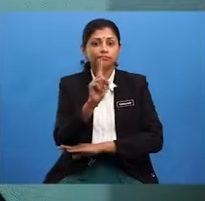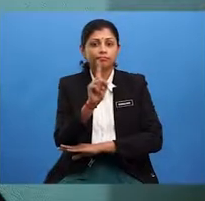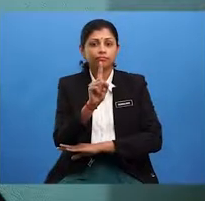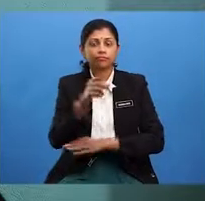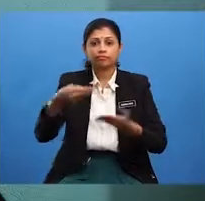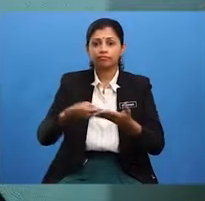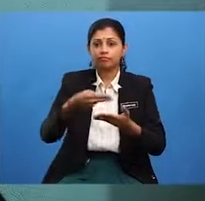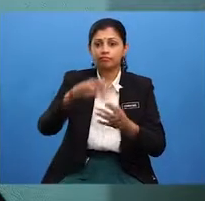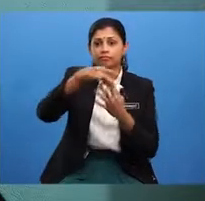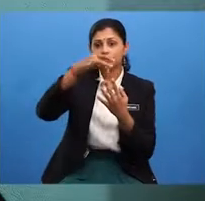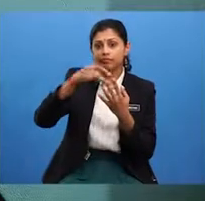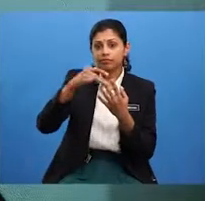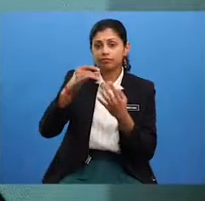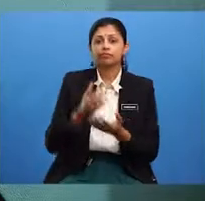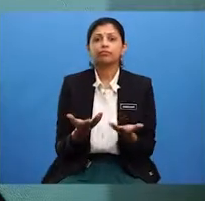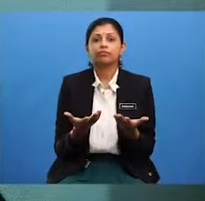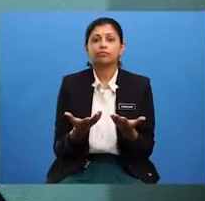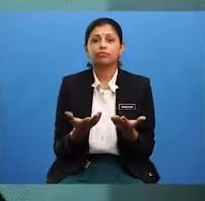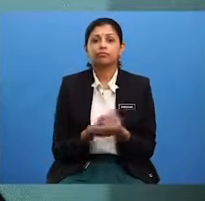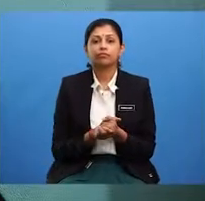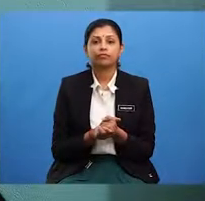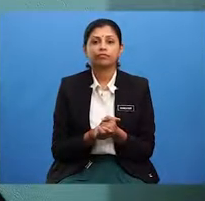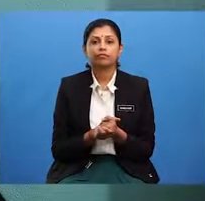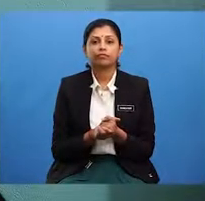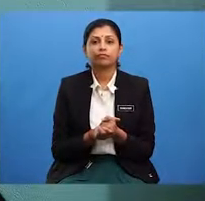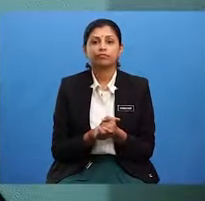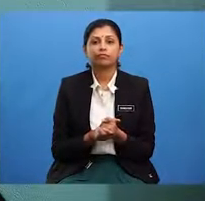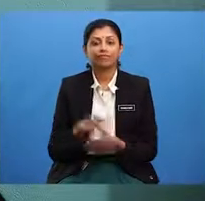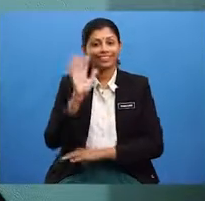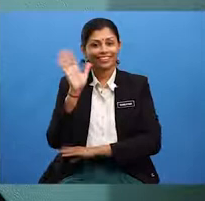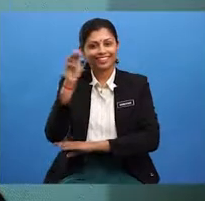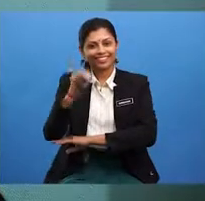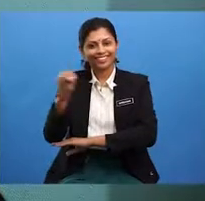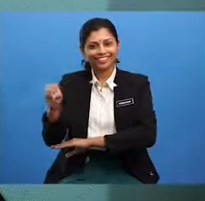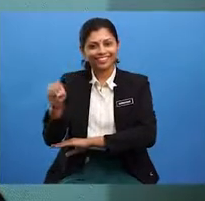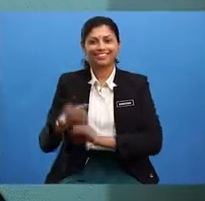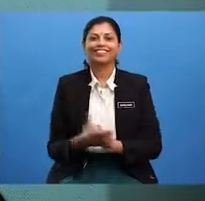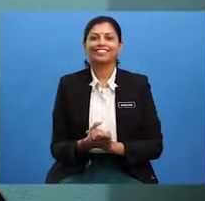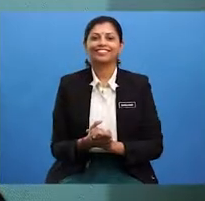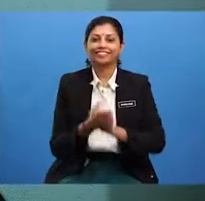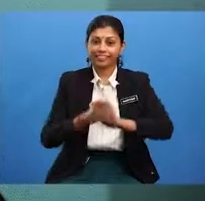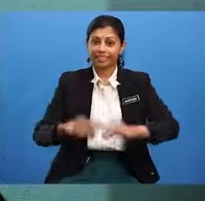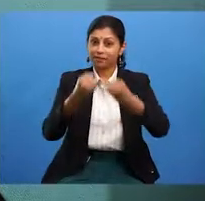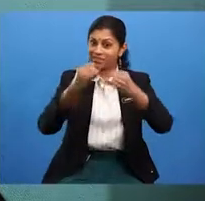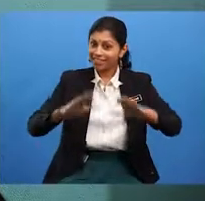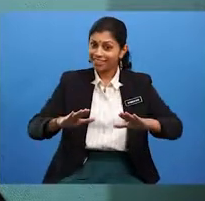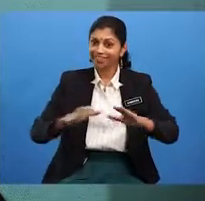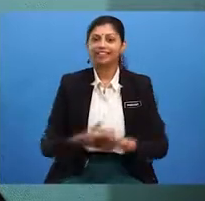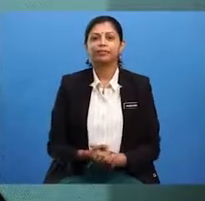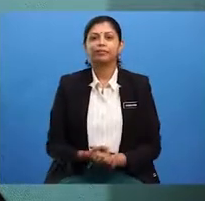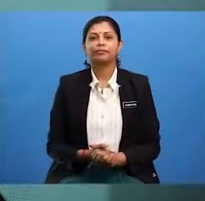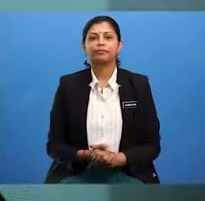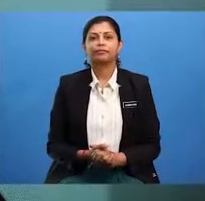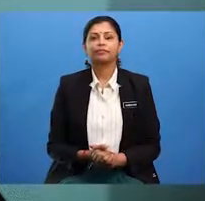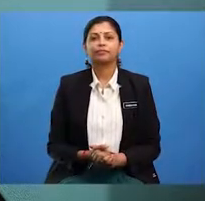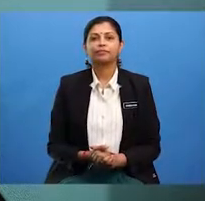pilih untuk mengaduk minuman cikgu? Hai murid-murid, assalamualaikum semua dan salam sejahtera.